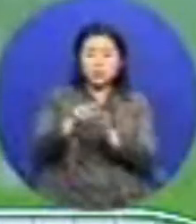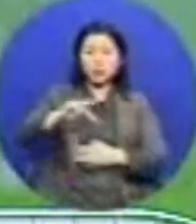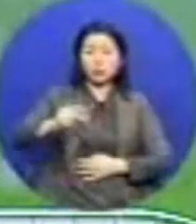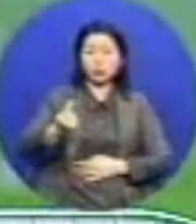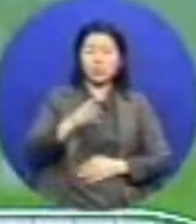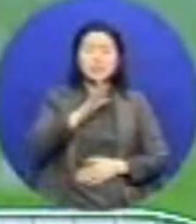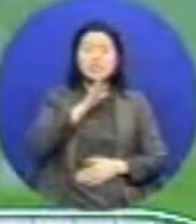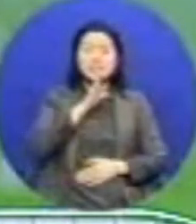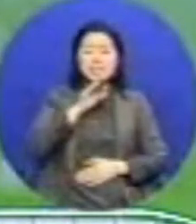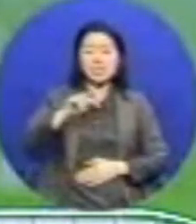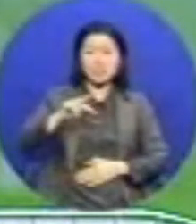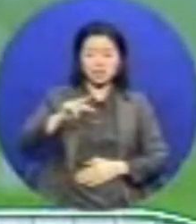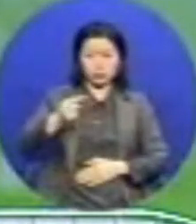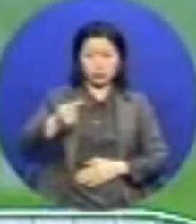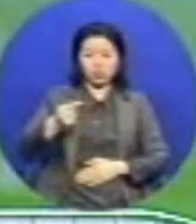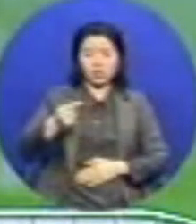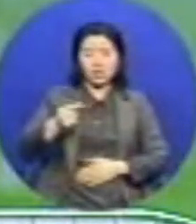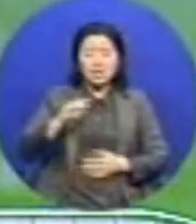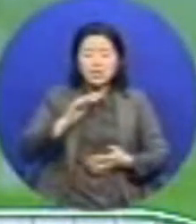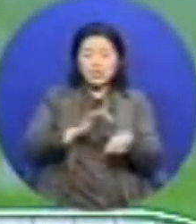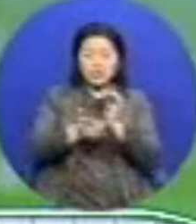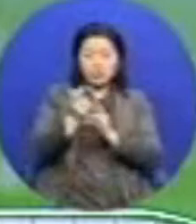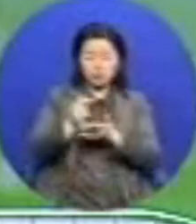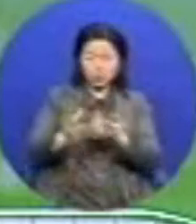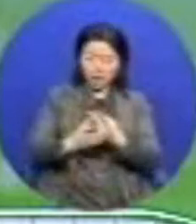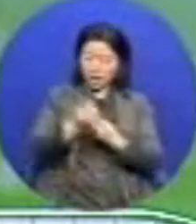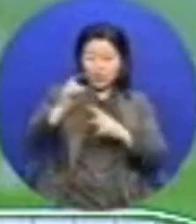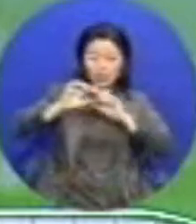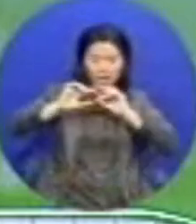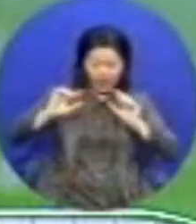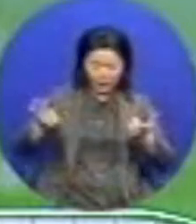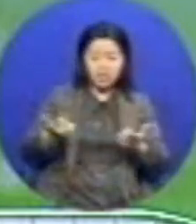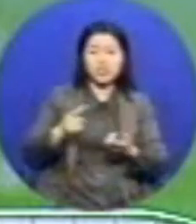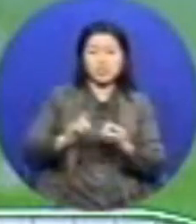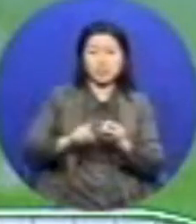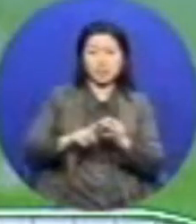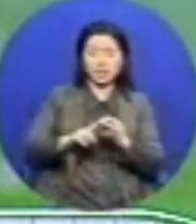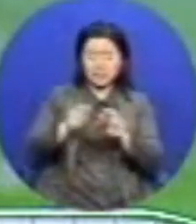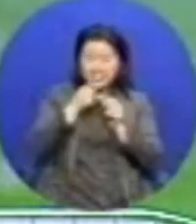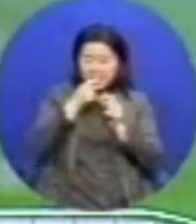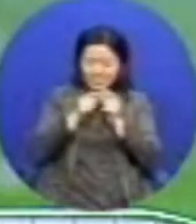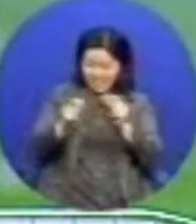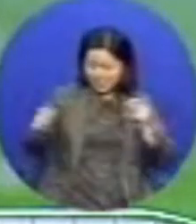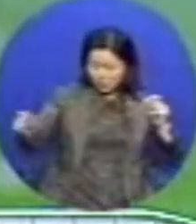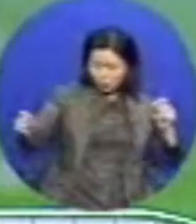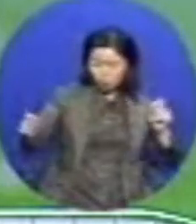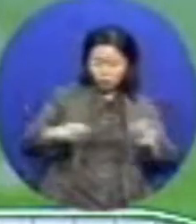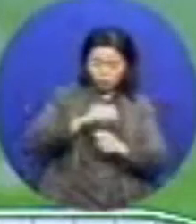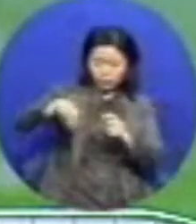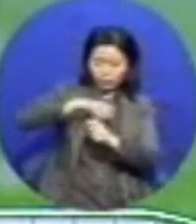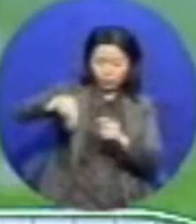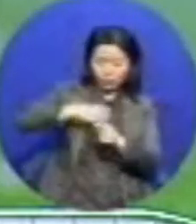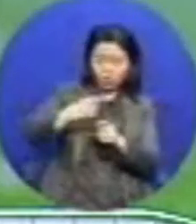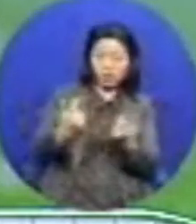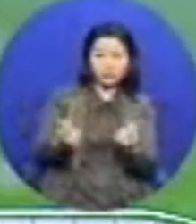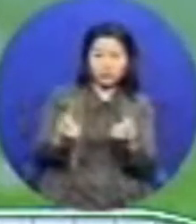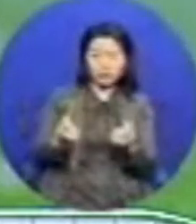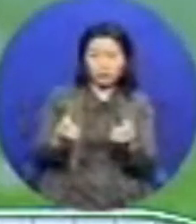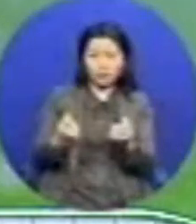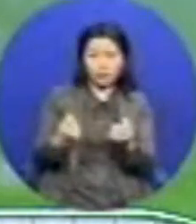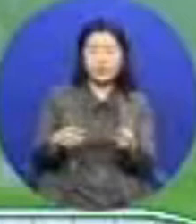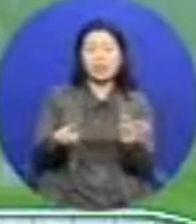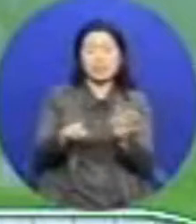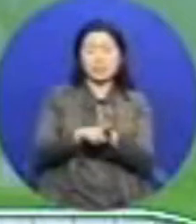실제로는 예수님과 하나가 아닌 채 끈으로 묶어 놓은 식으로 그렇게 신앙생활을 합니다